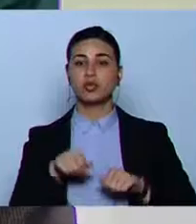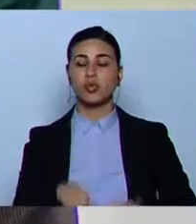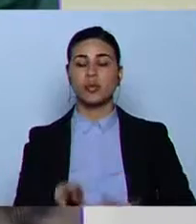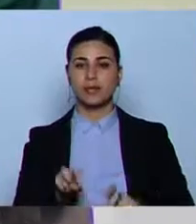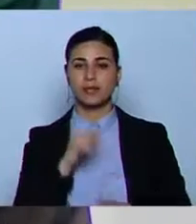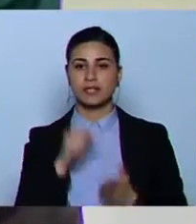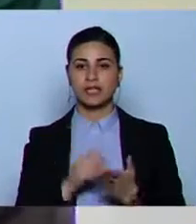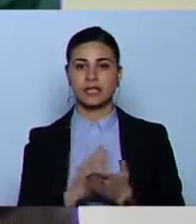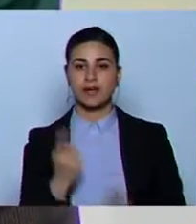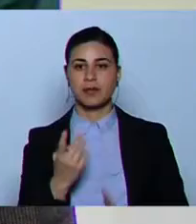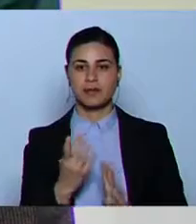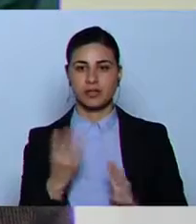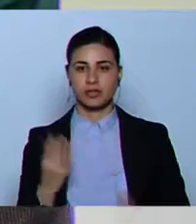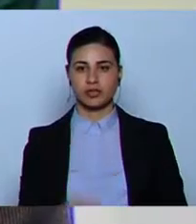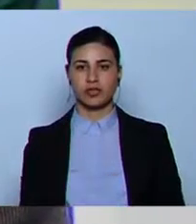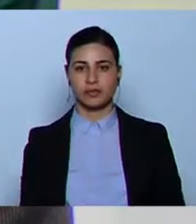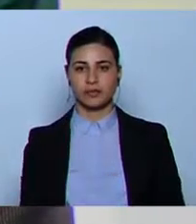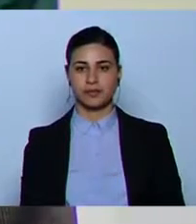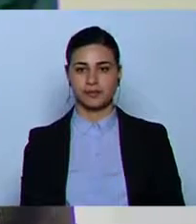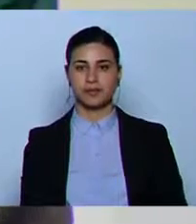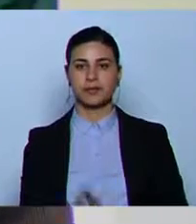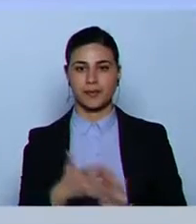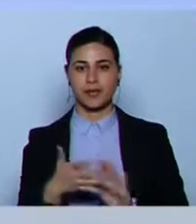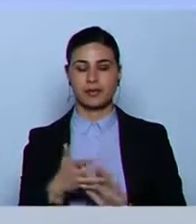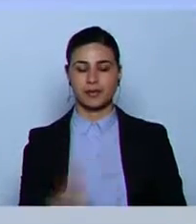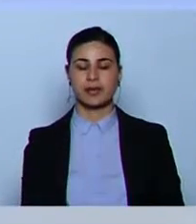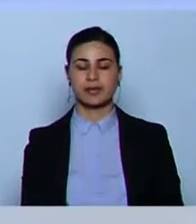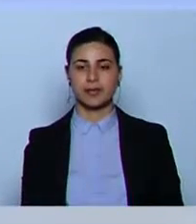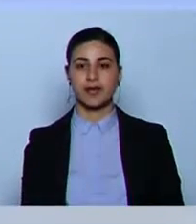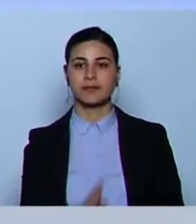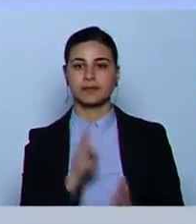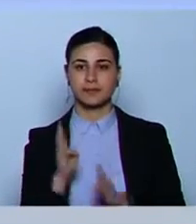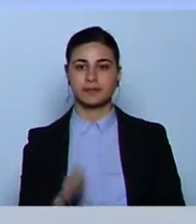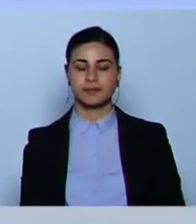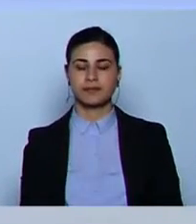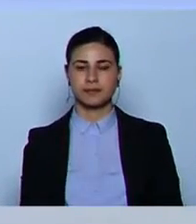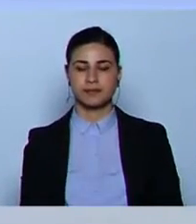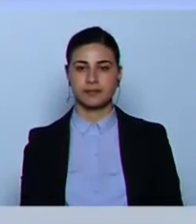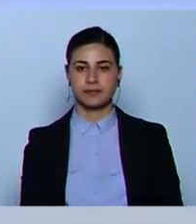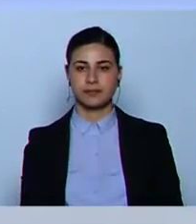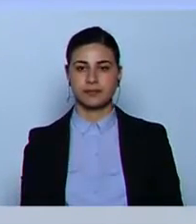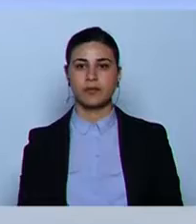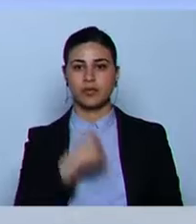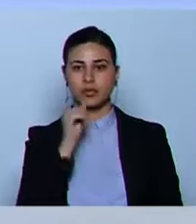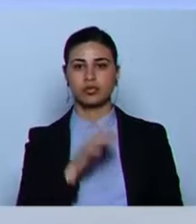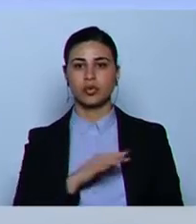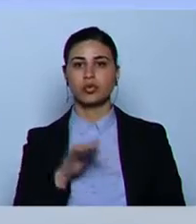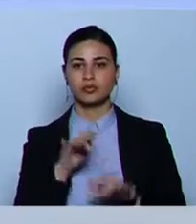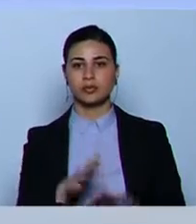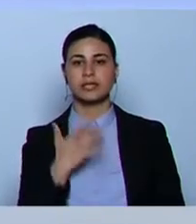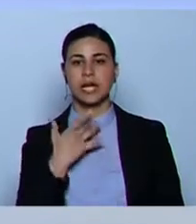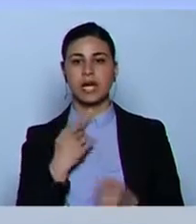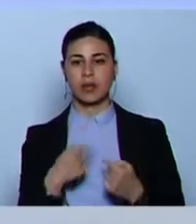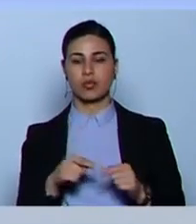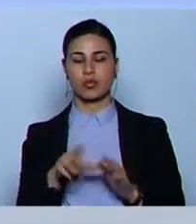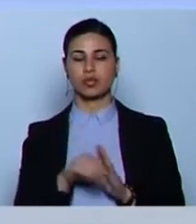უფლებრივი საკითხია პირველ რიგში. გასაგებია ბატონო რეზო, თქვენთან გადმოვდივართ და კი. გუში კონტა საკრებულოს დომა